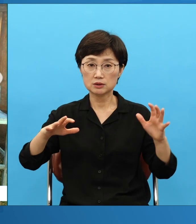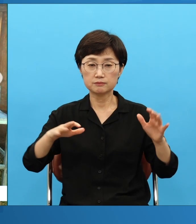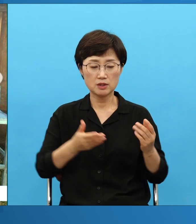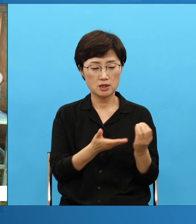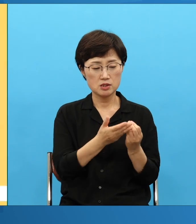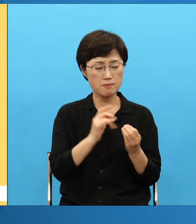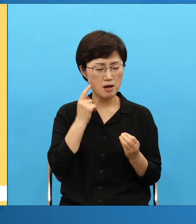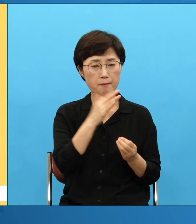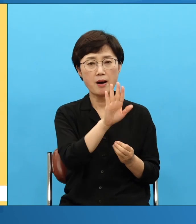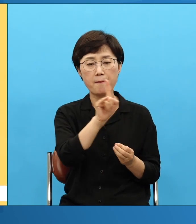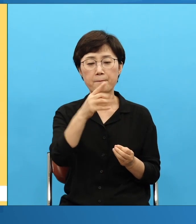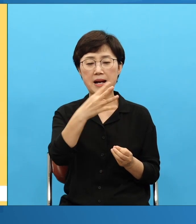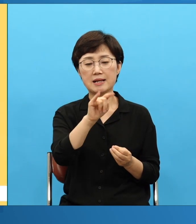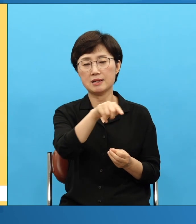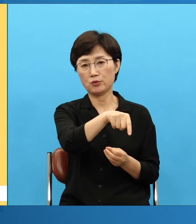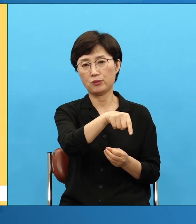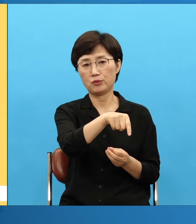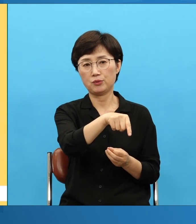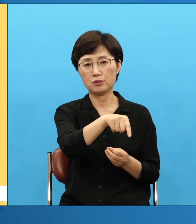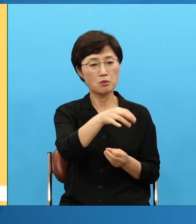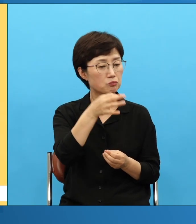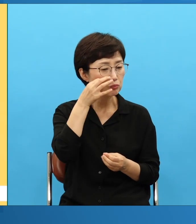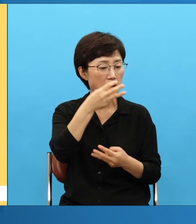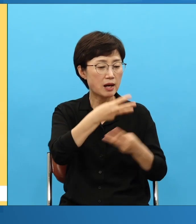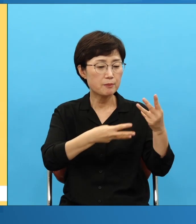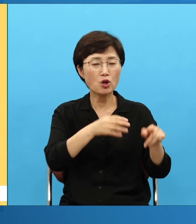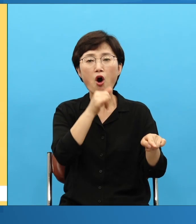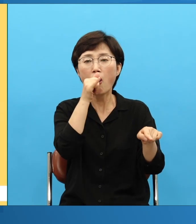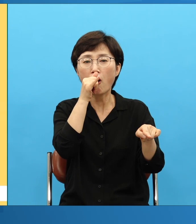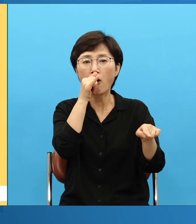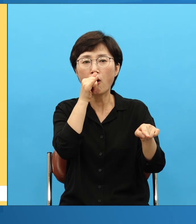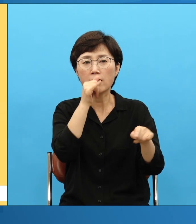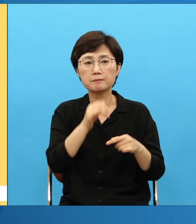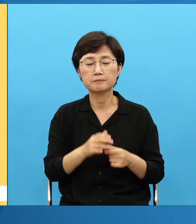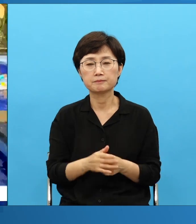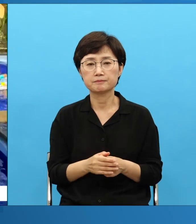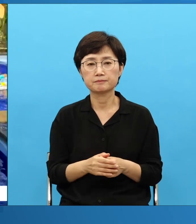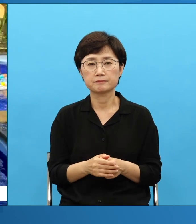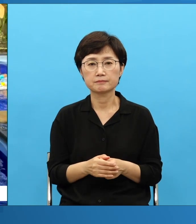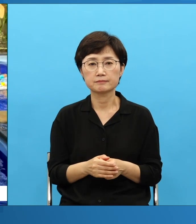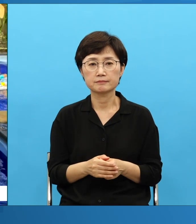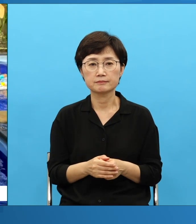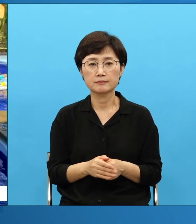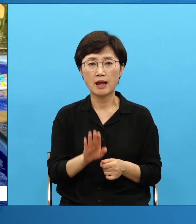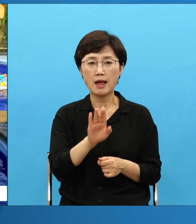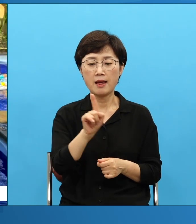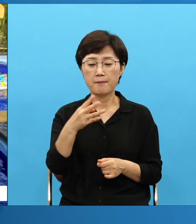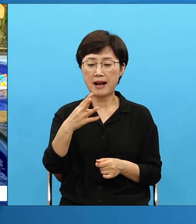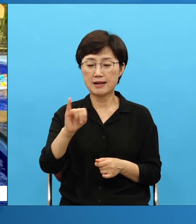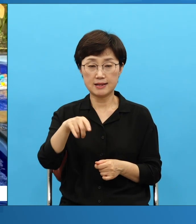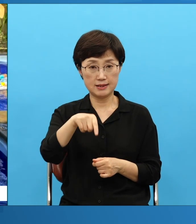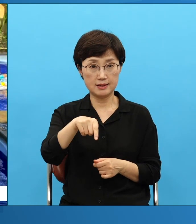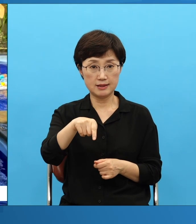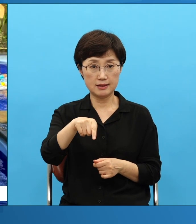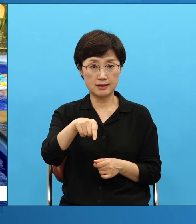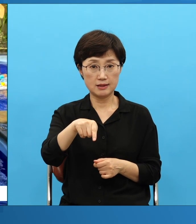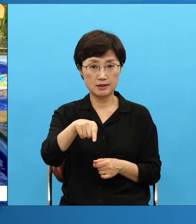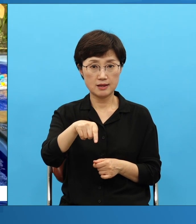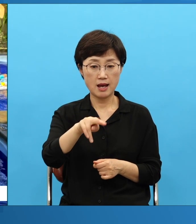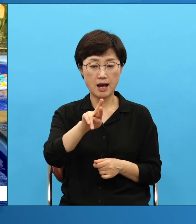섬 발리에서도 랩넌트들이 금토일 시대를 누리고 있어. 발리에는 수영장에 있는